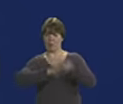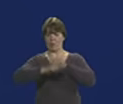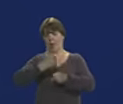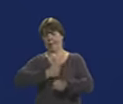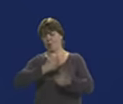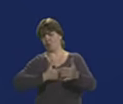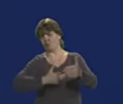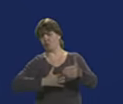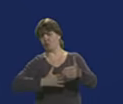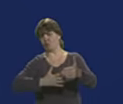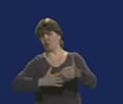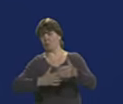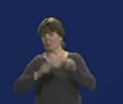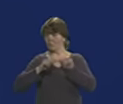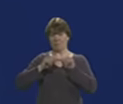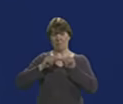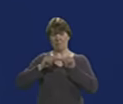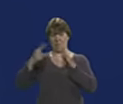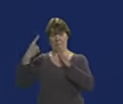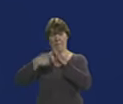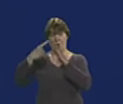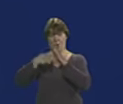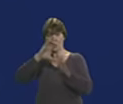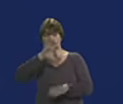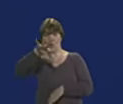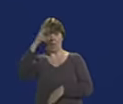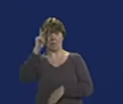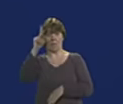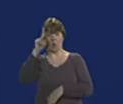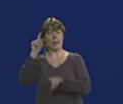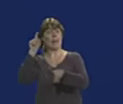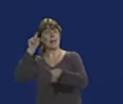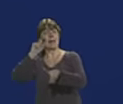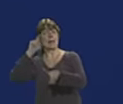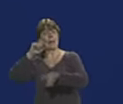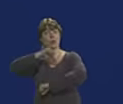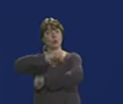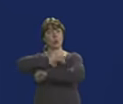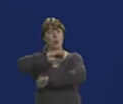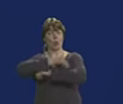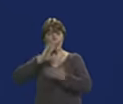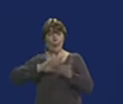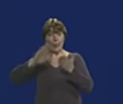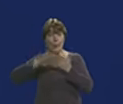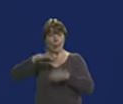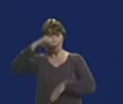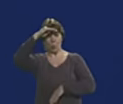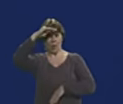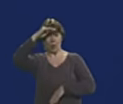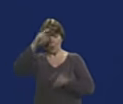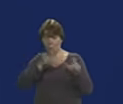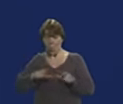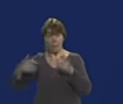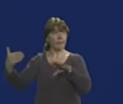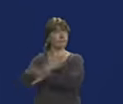qu'il existe 115 kilomètres de frontières de l'Europe entre la Grèce et la Turquie où il n'y a pas un douanier, pas un contrôle, et on